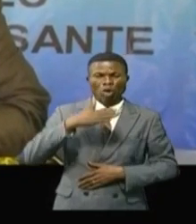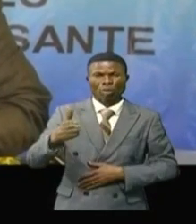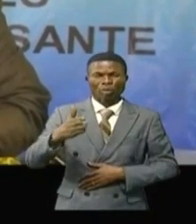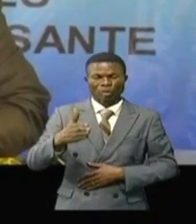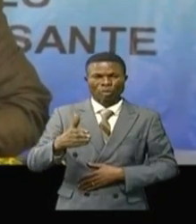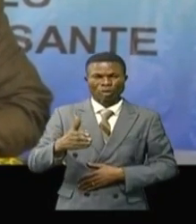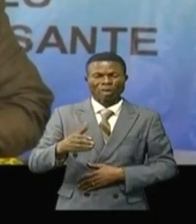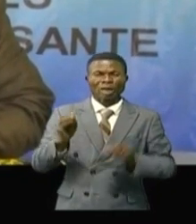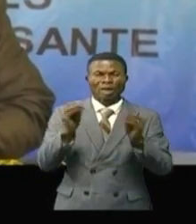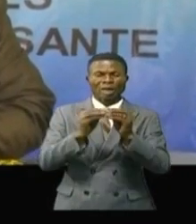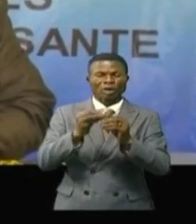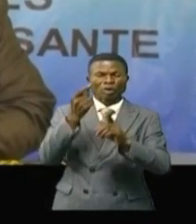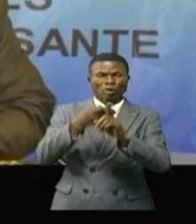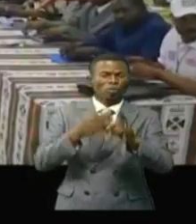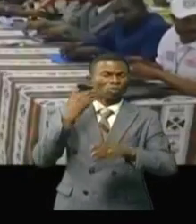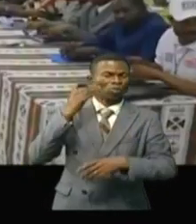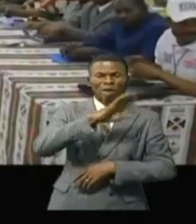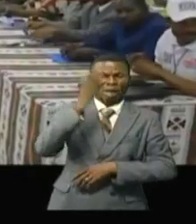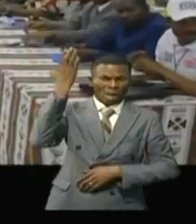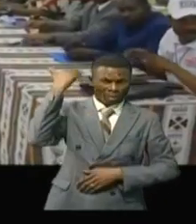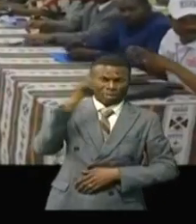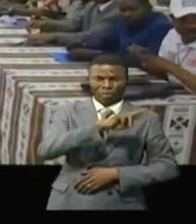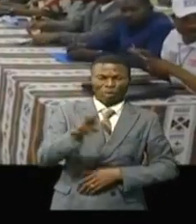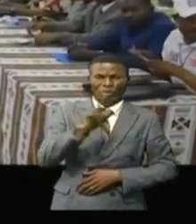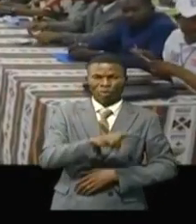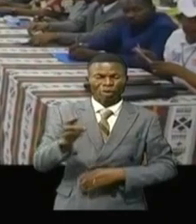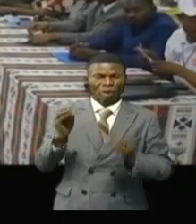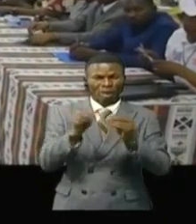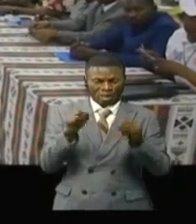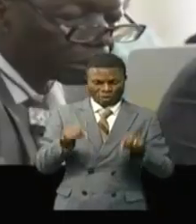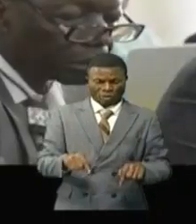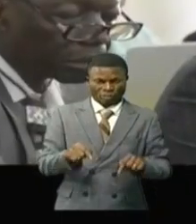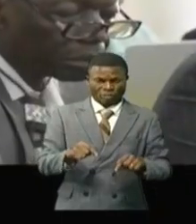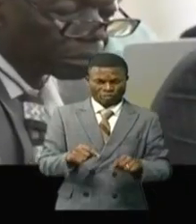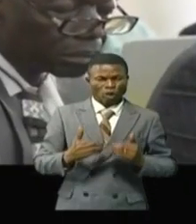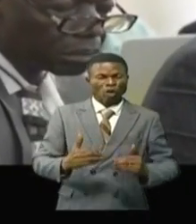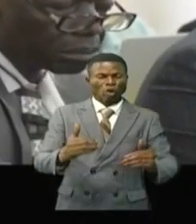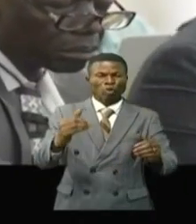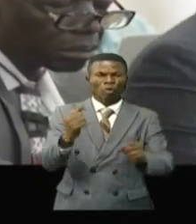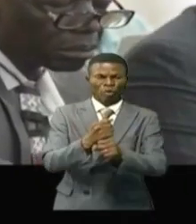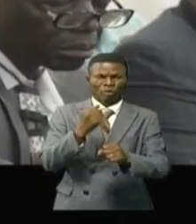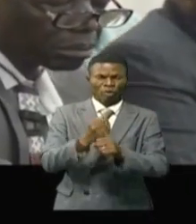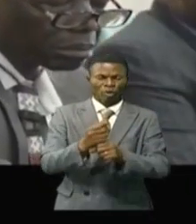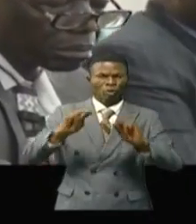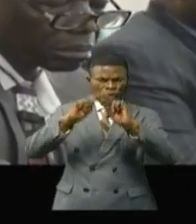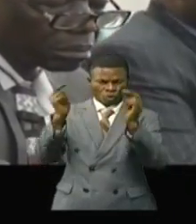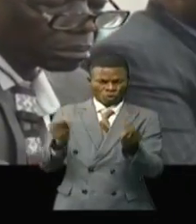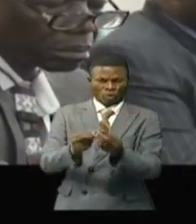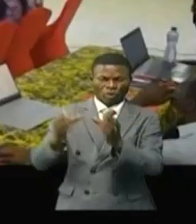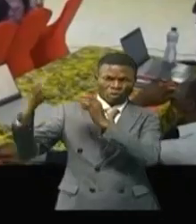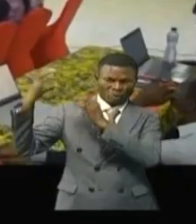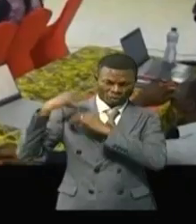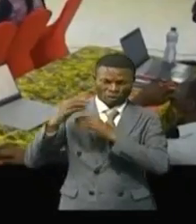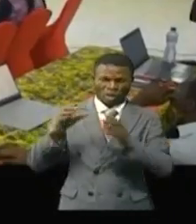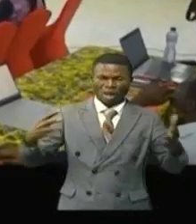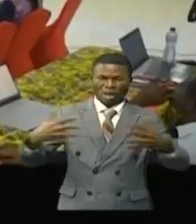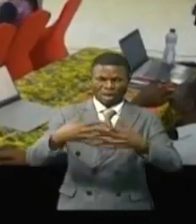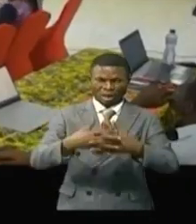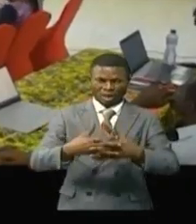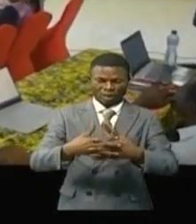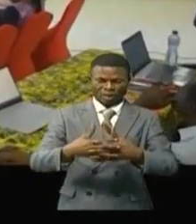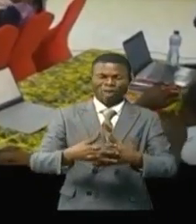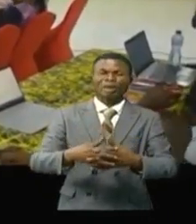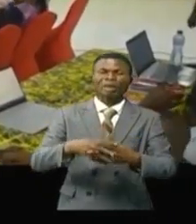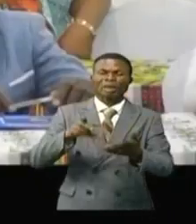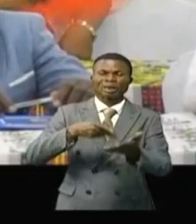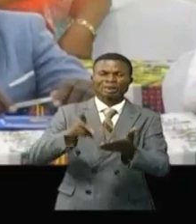assises tenues en juin 2022, cette rencontre constitue une suite logique des travaux de la commission chargée de l'harmonisation de l'enveloppe